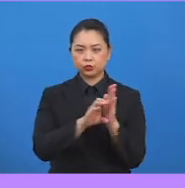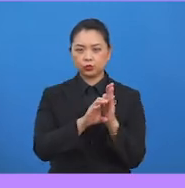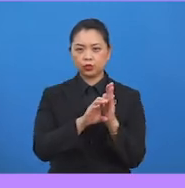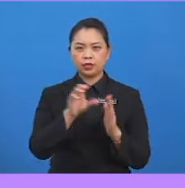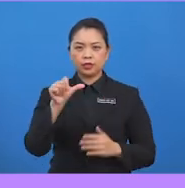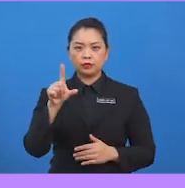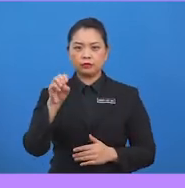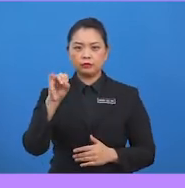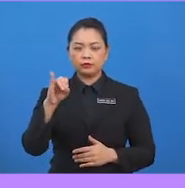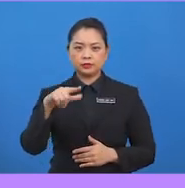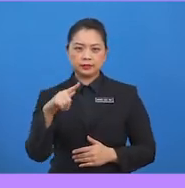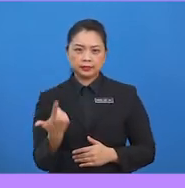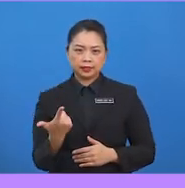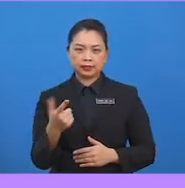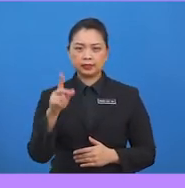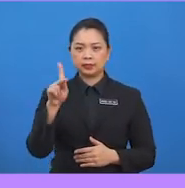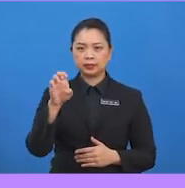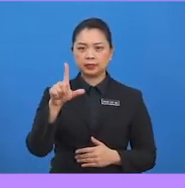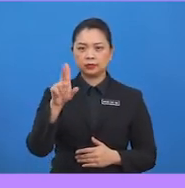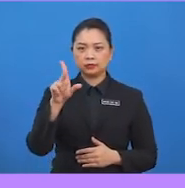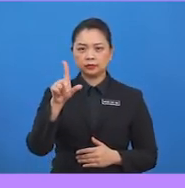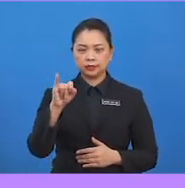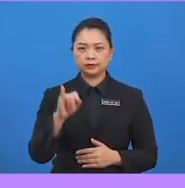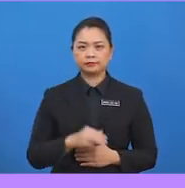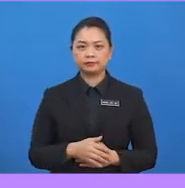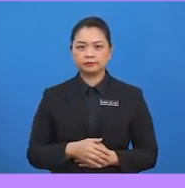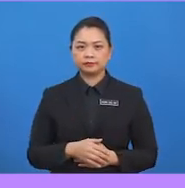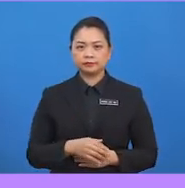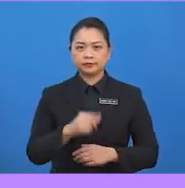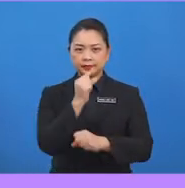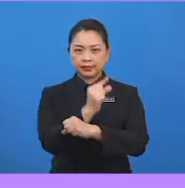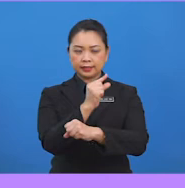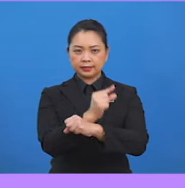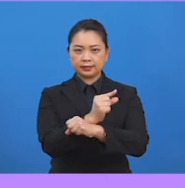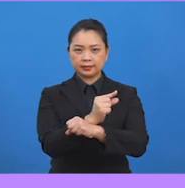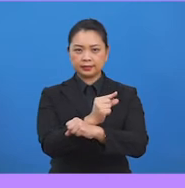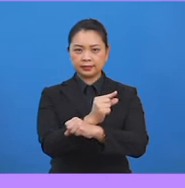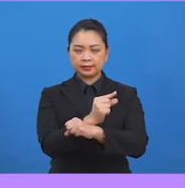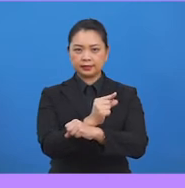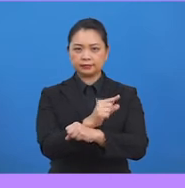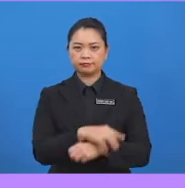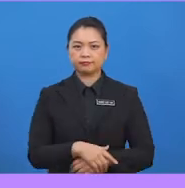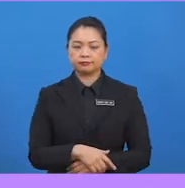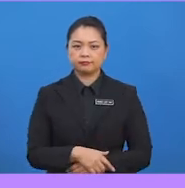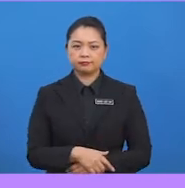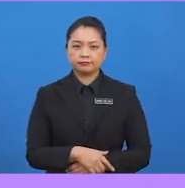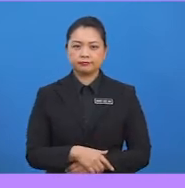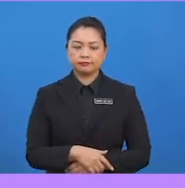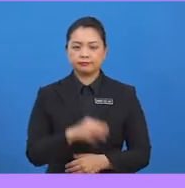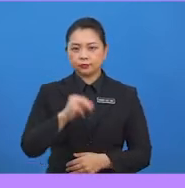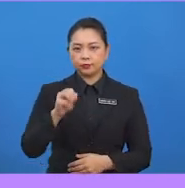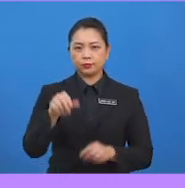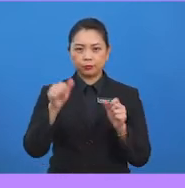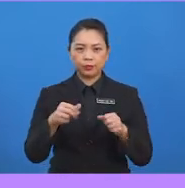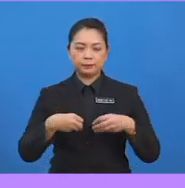aloi selain daripada keluli. Jawapannya gangsa. Untuk soalan ini, murid-murid boleh juga